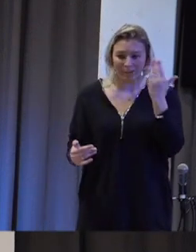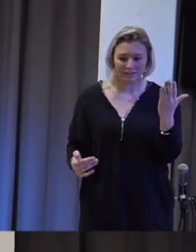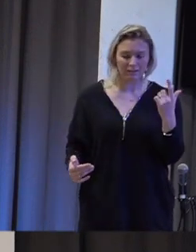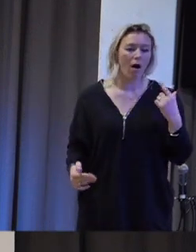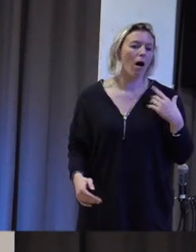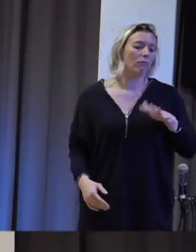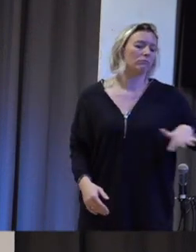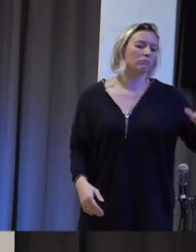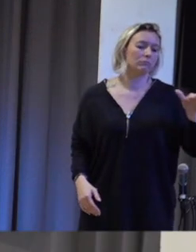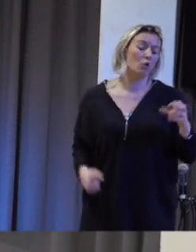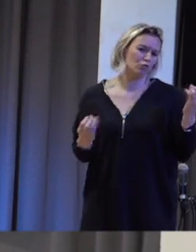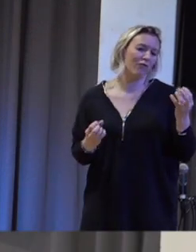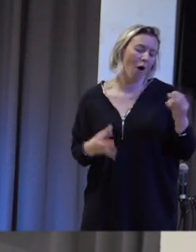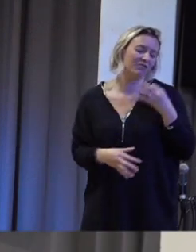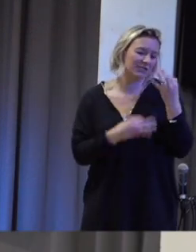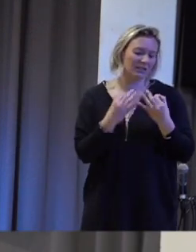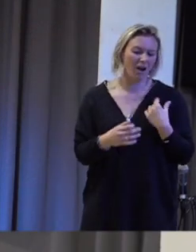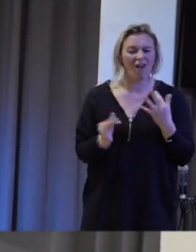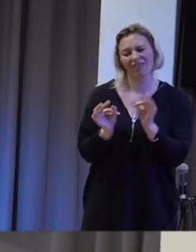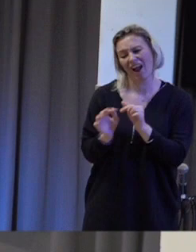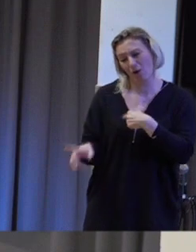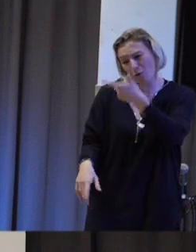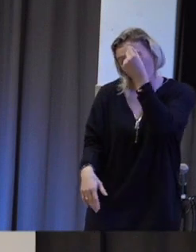vous dise, parce que ça arrive souvent, hein, oui mon frère je te